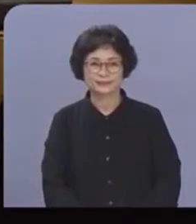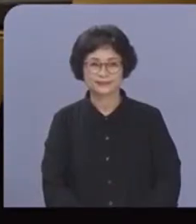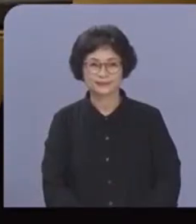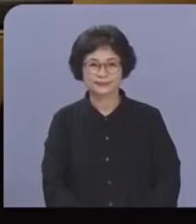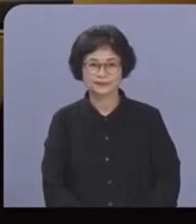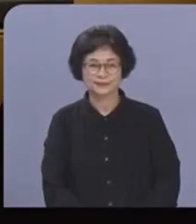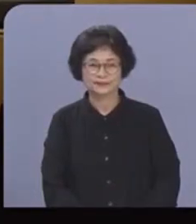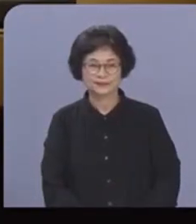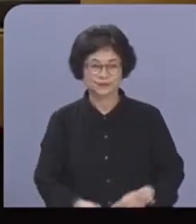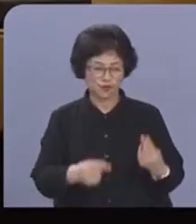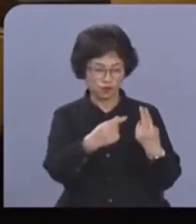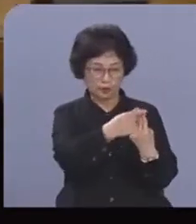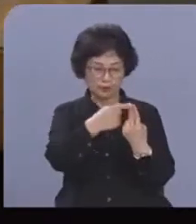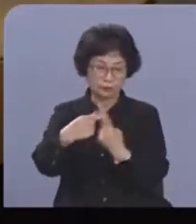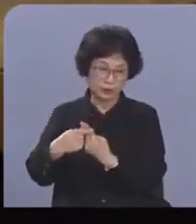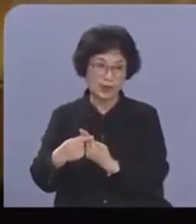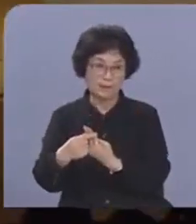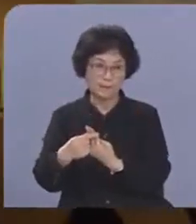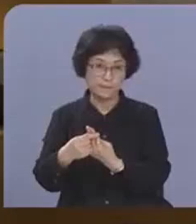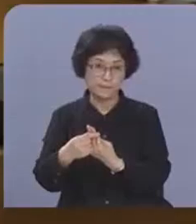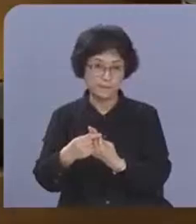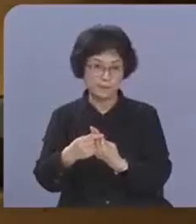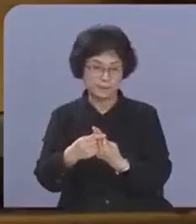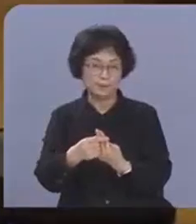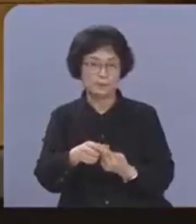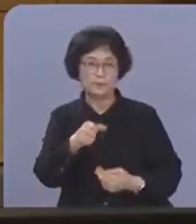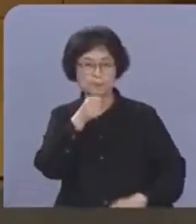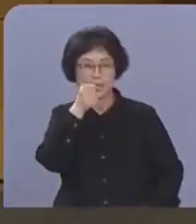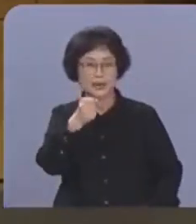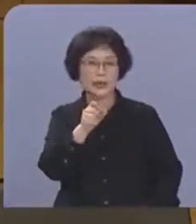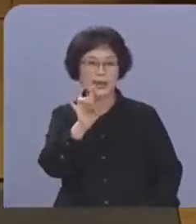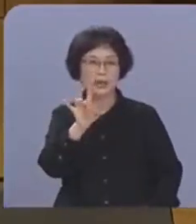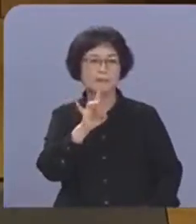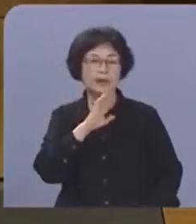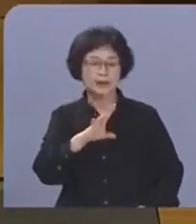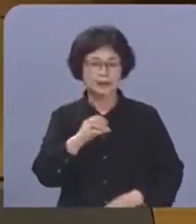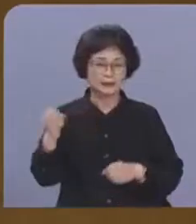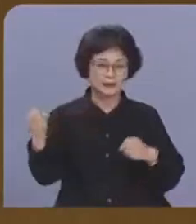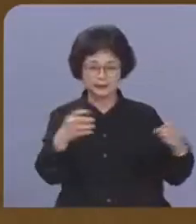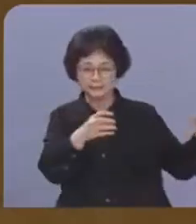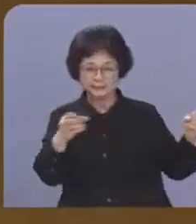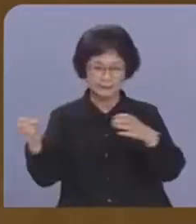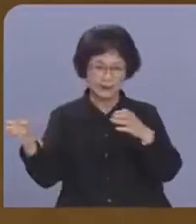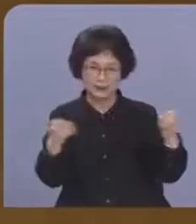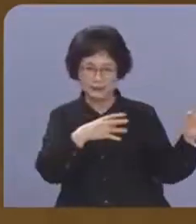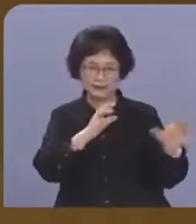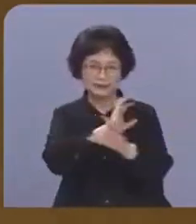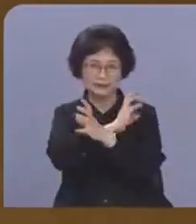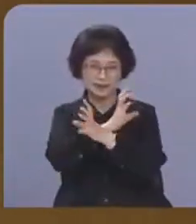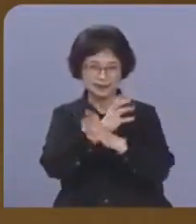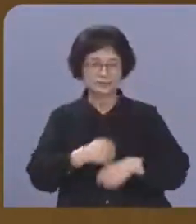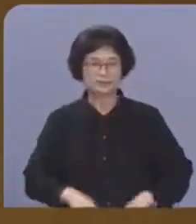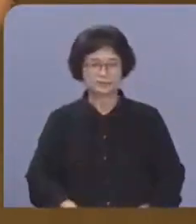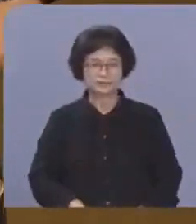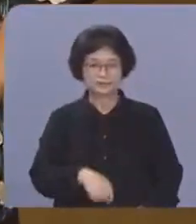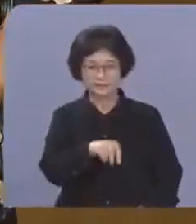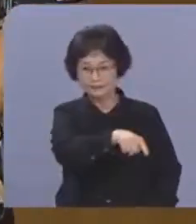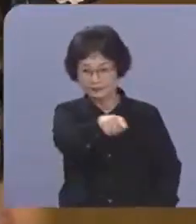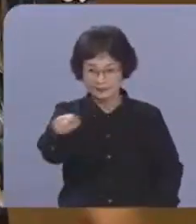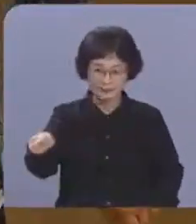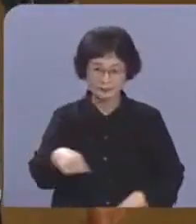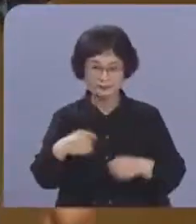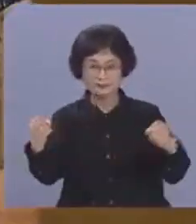두 명이 팀을 이뤄 무대 위에 마이크 하나만 놓고 입담을 주고받는 만담 개그. 관객들은